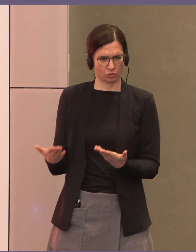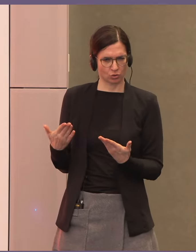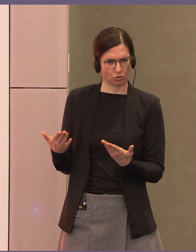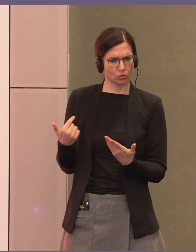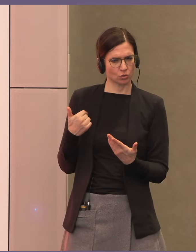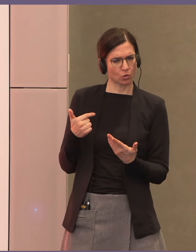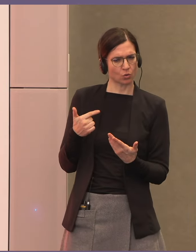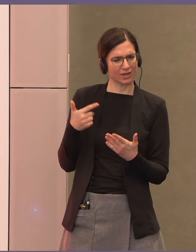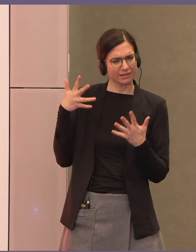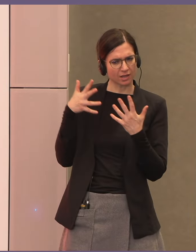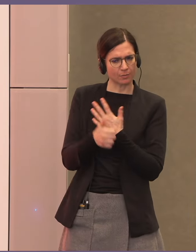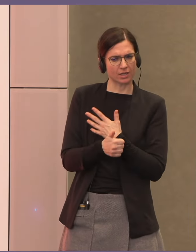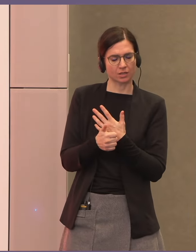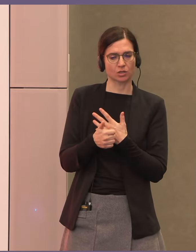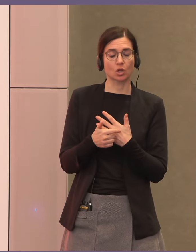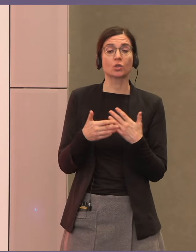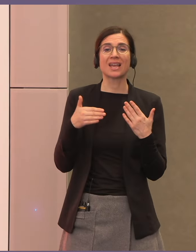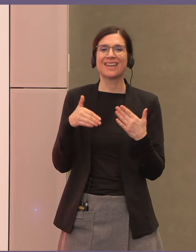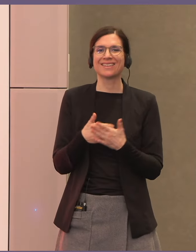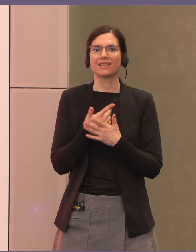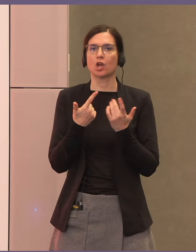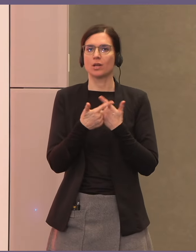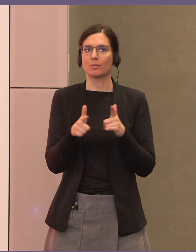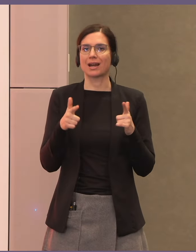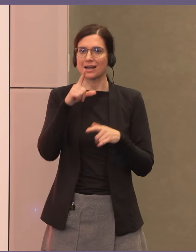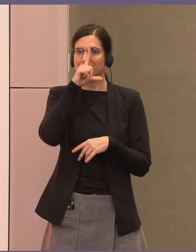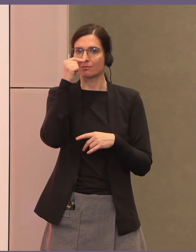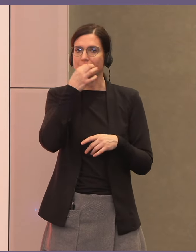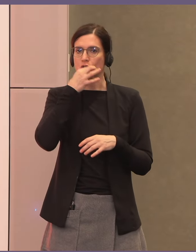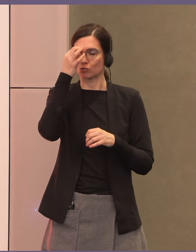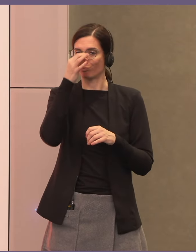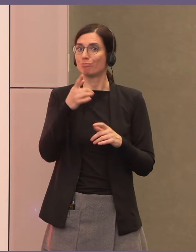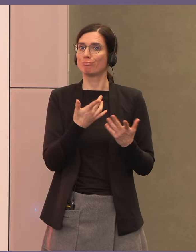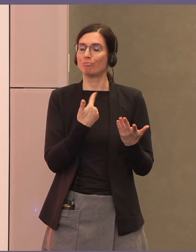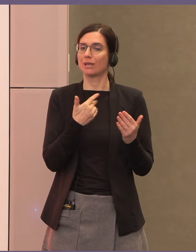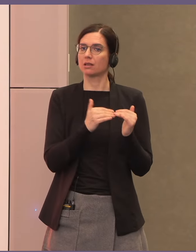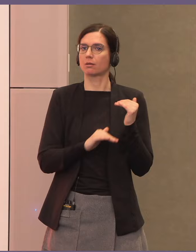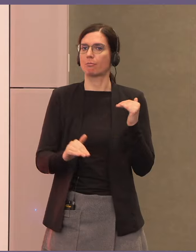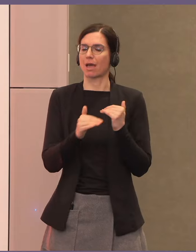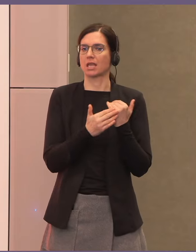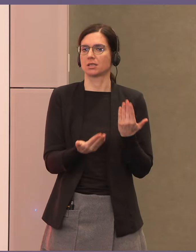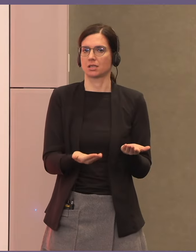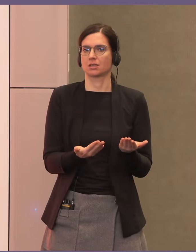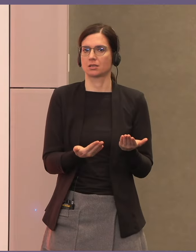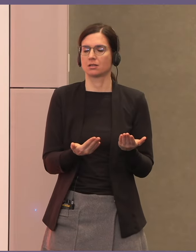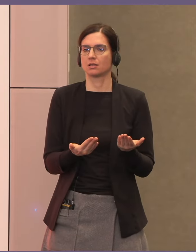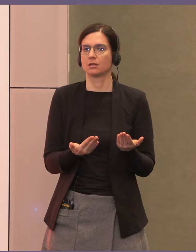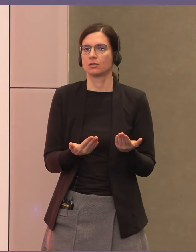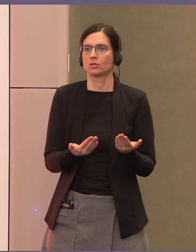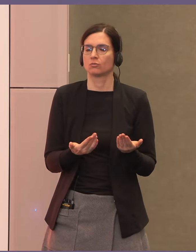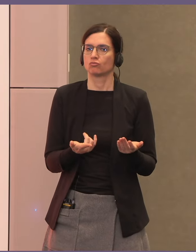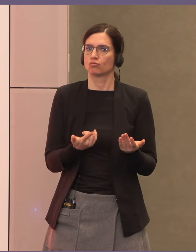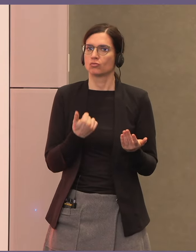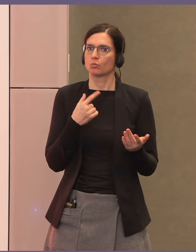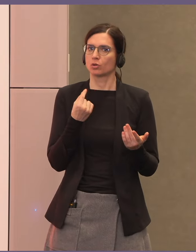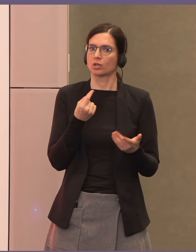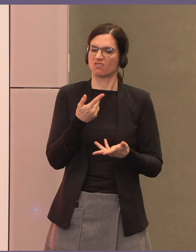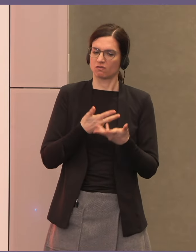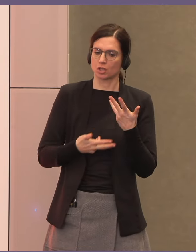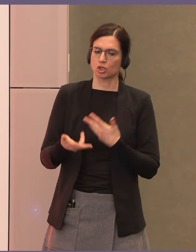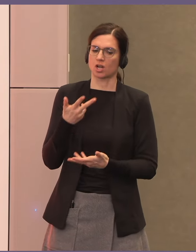liegt ein neoliberales Menschenbild zugrunde, ein vermeintlich von Grund auf nach